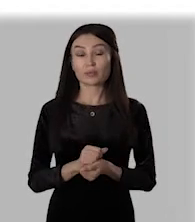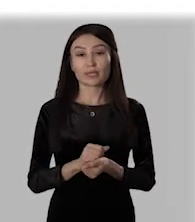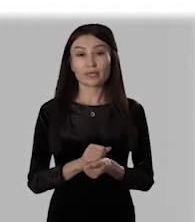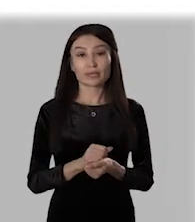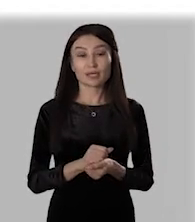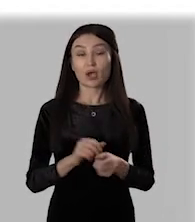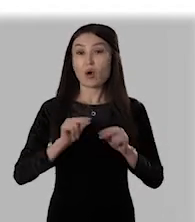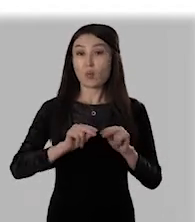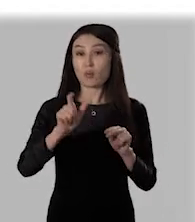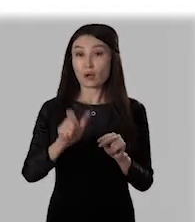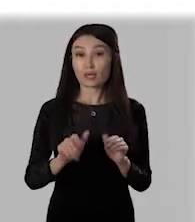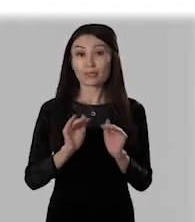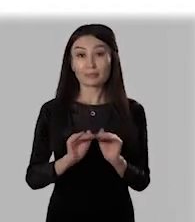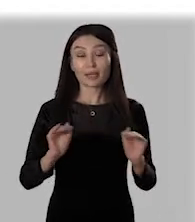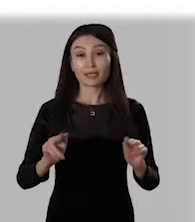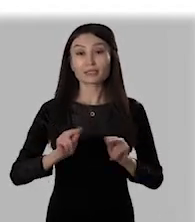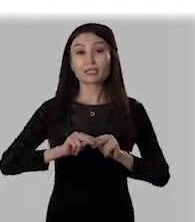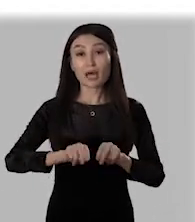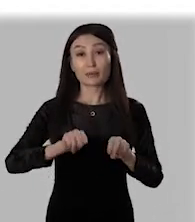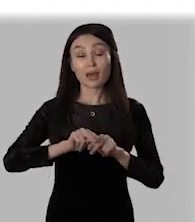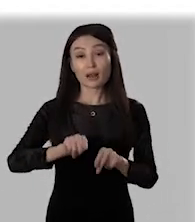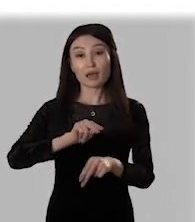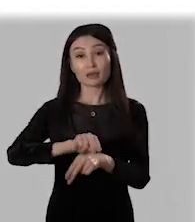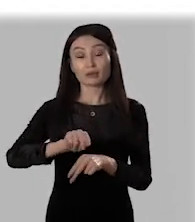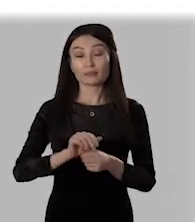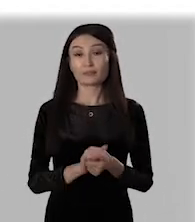Ошондой эле мугалим балдарды тарбиялайт.